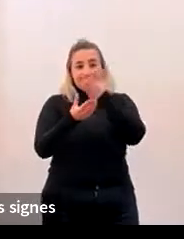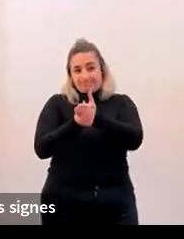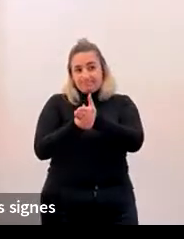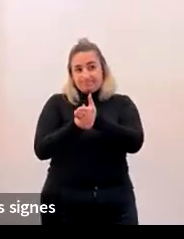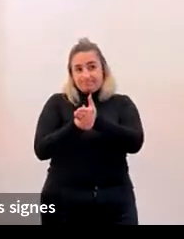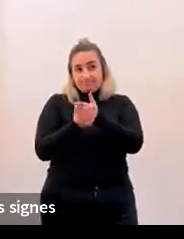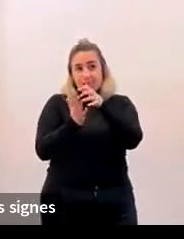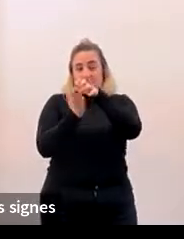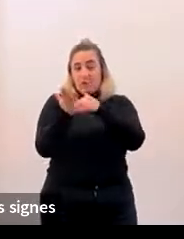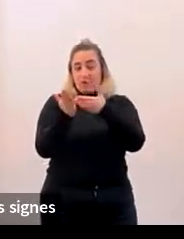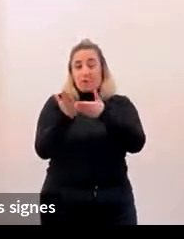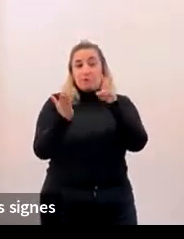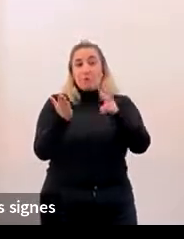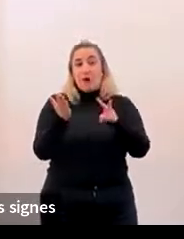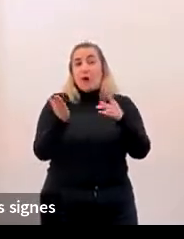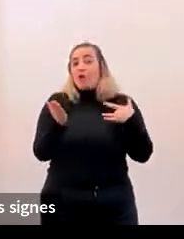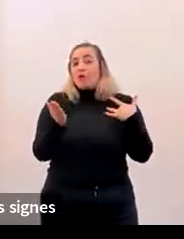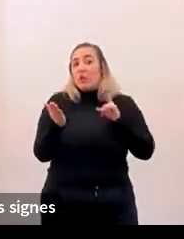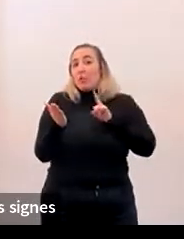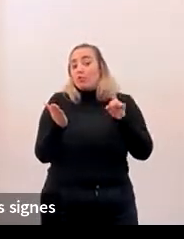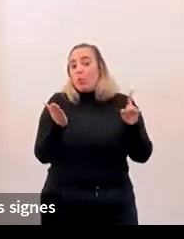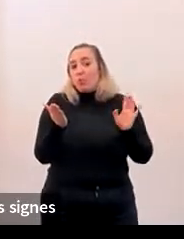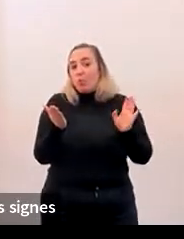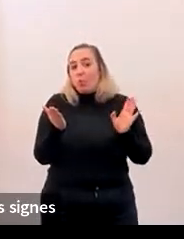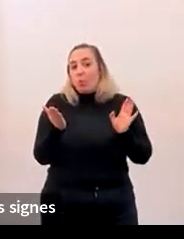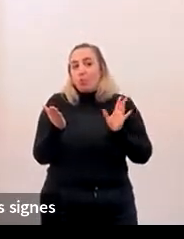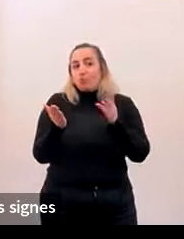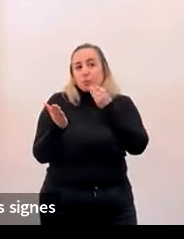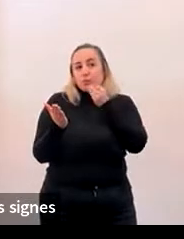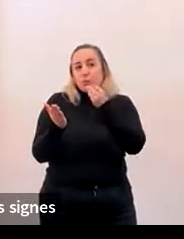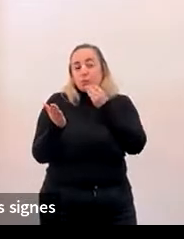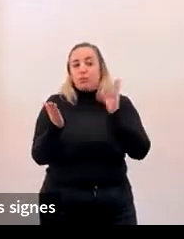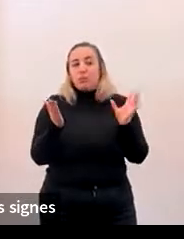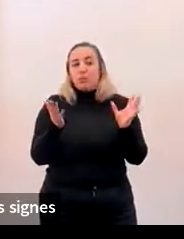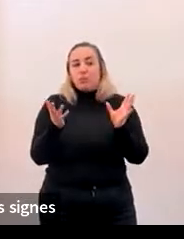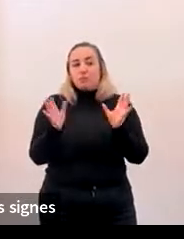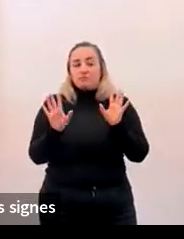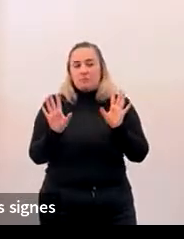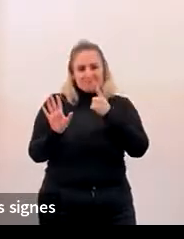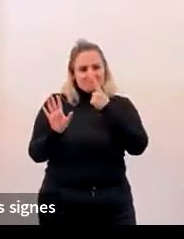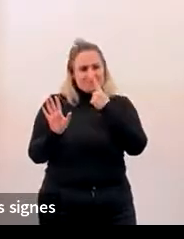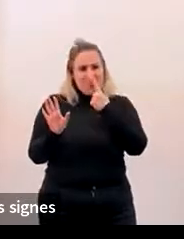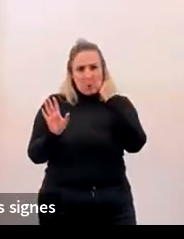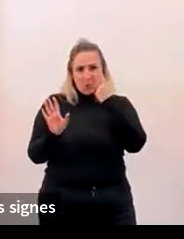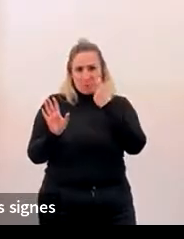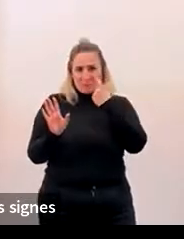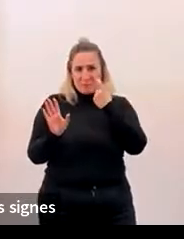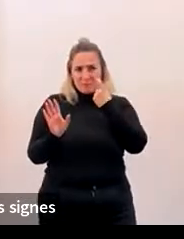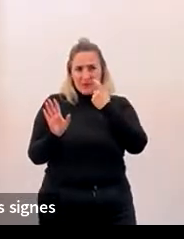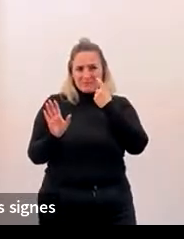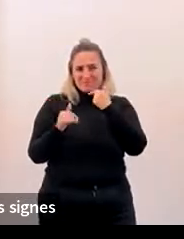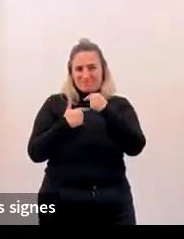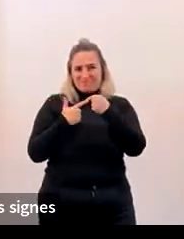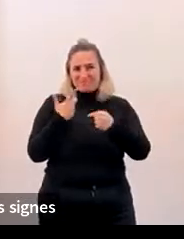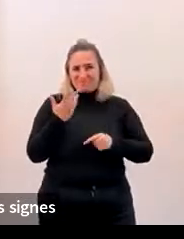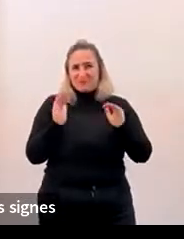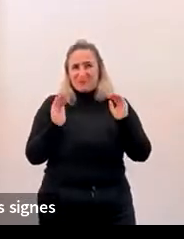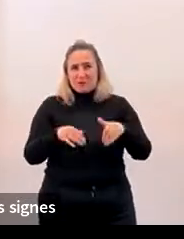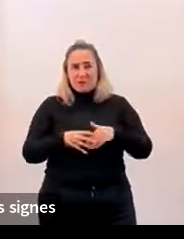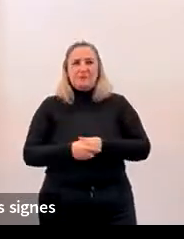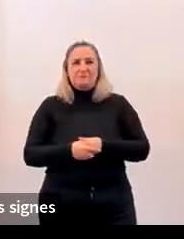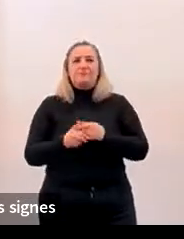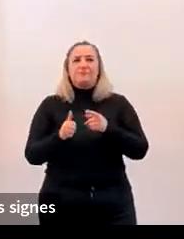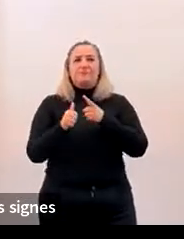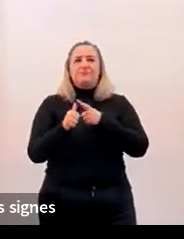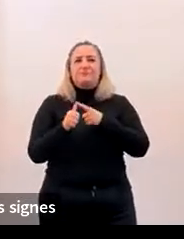qui n'est pas inintéressante sur le fond, qui appelle un certain nombre de commentaires et de remarques. Déjà, la